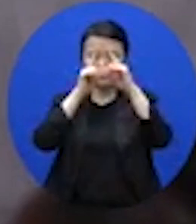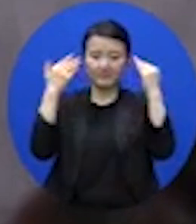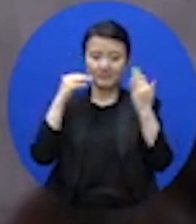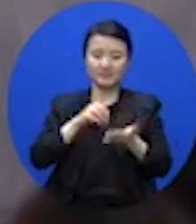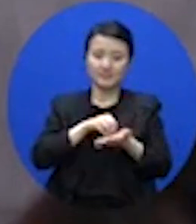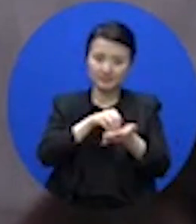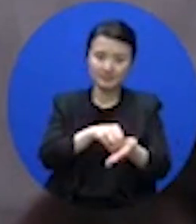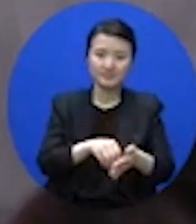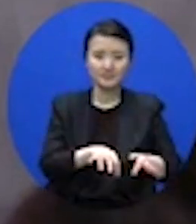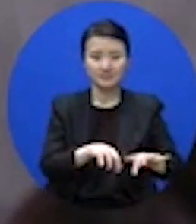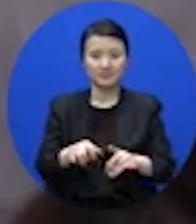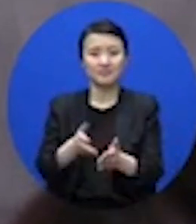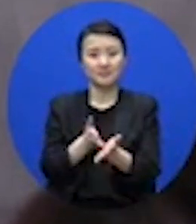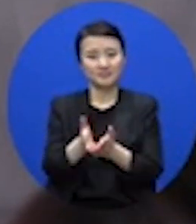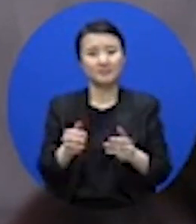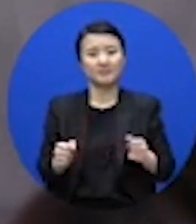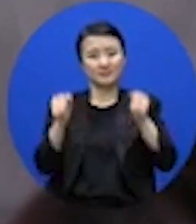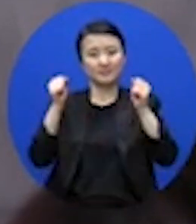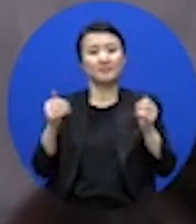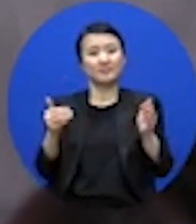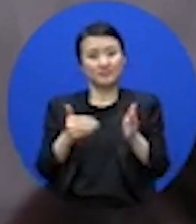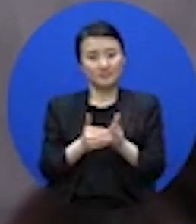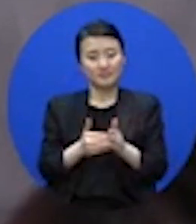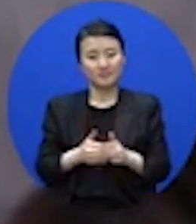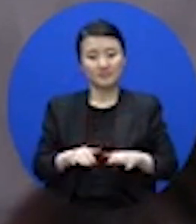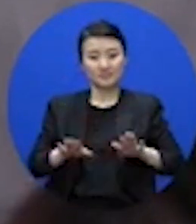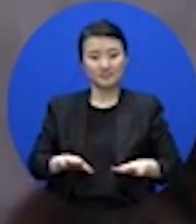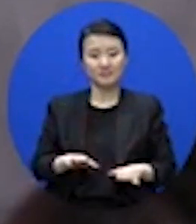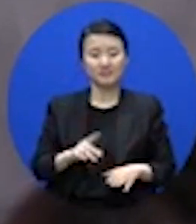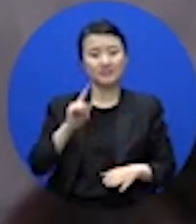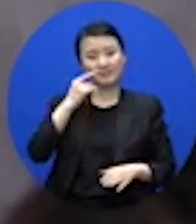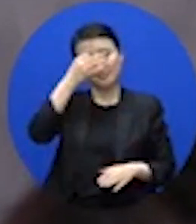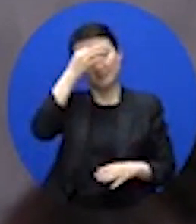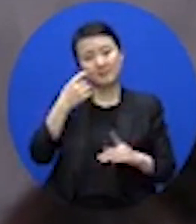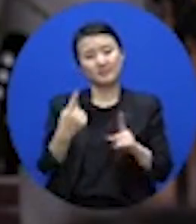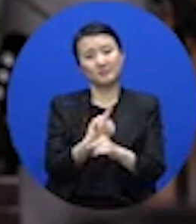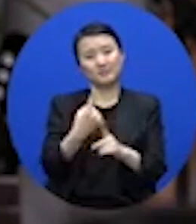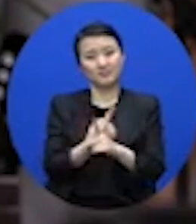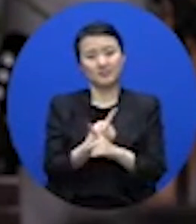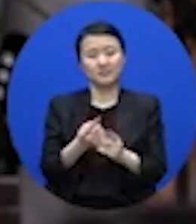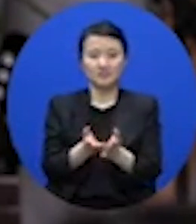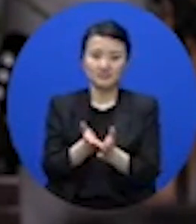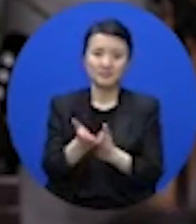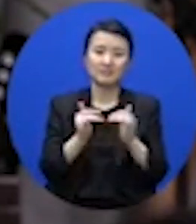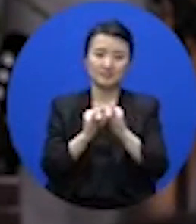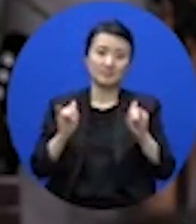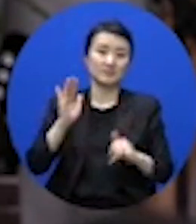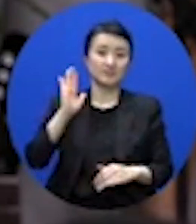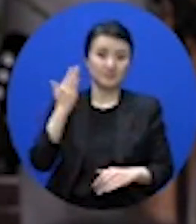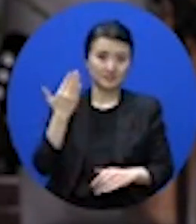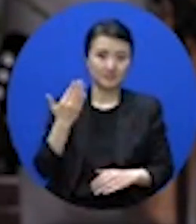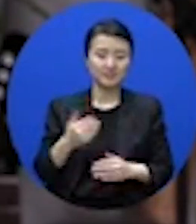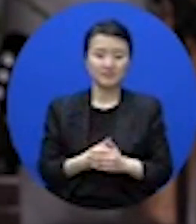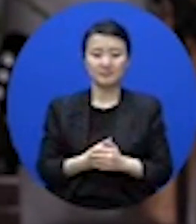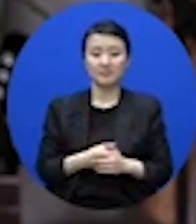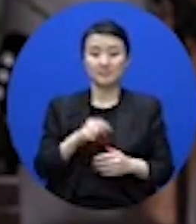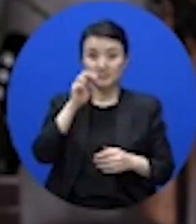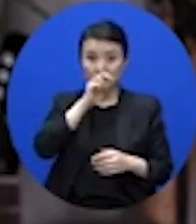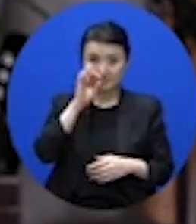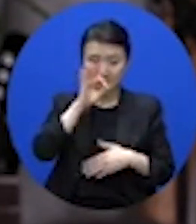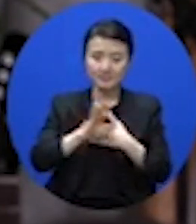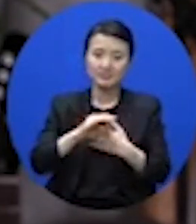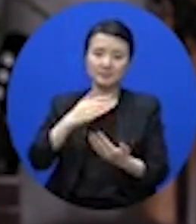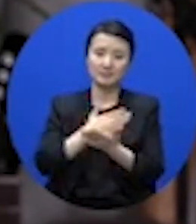피아노과를 졸업했지만 지금은 이제 예술치료인이 되어서 여러분 앞에 이렇게 있지만 음악에는 딱 두 가지. 뭐다?